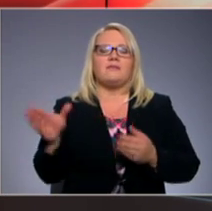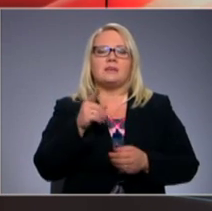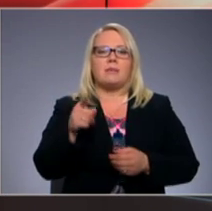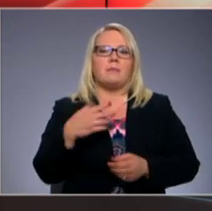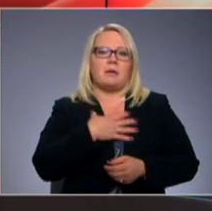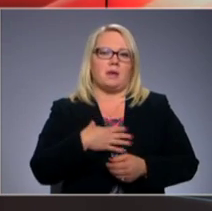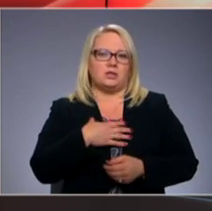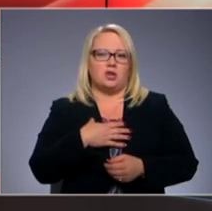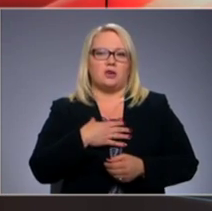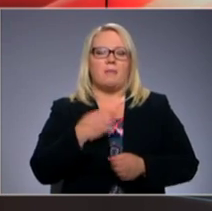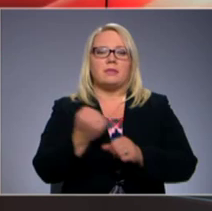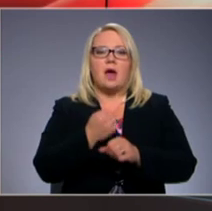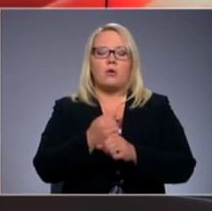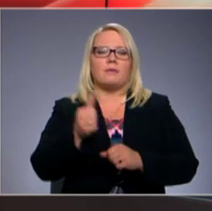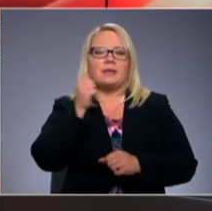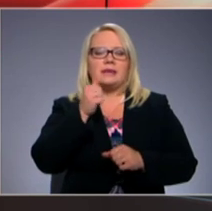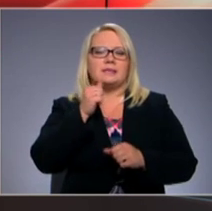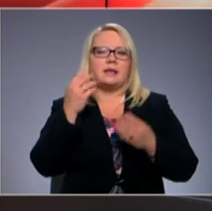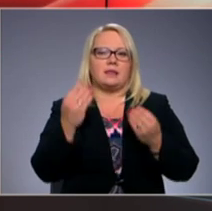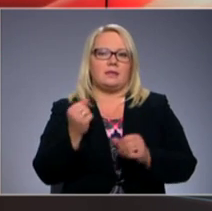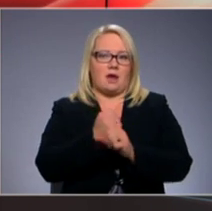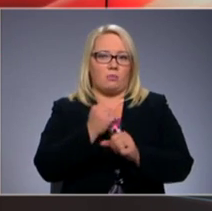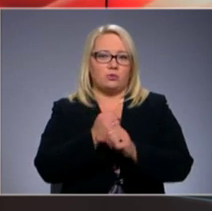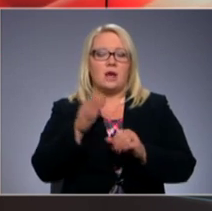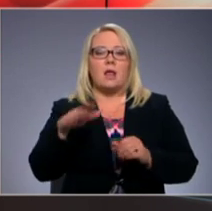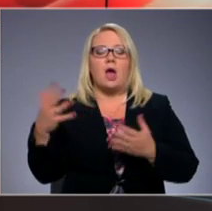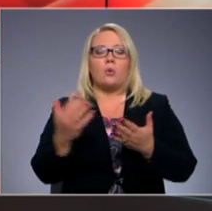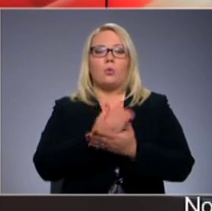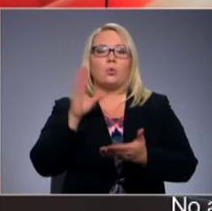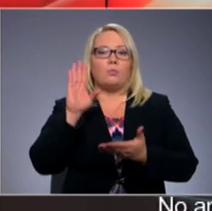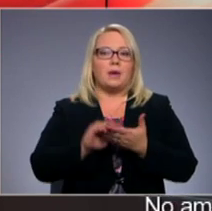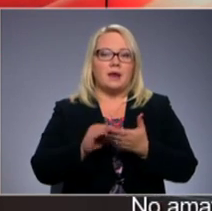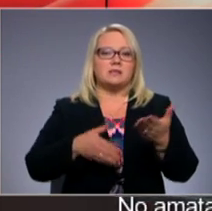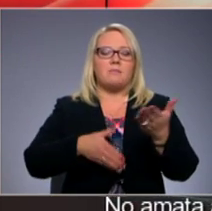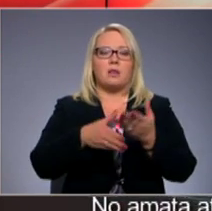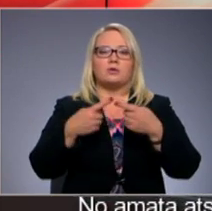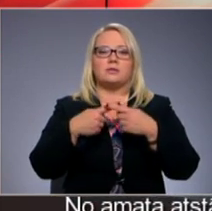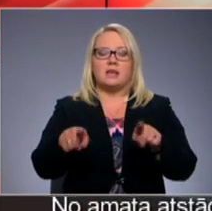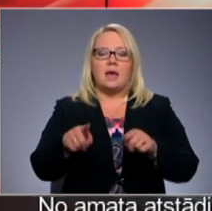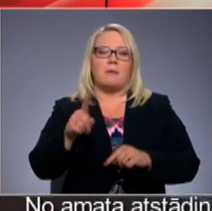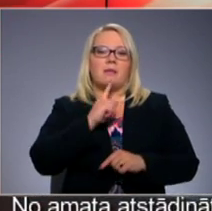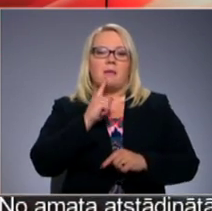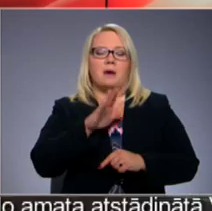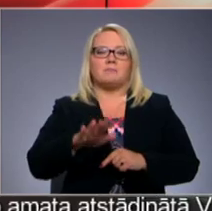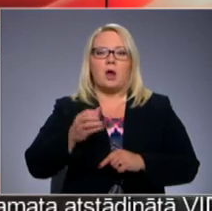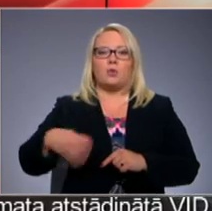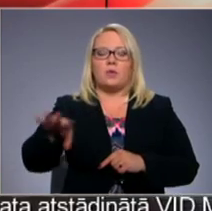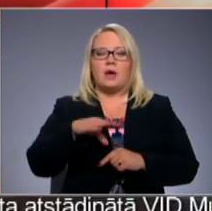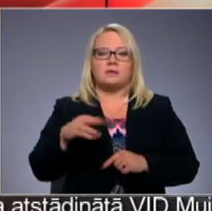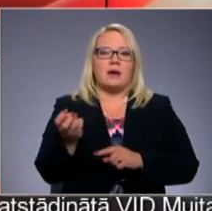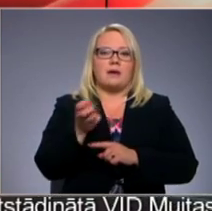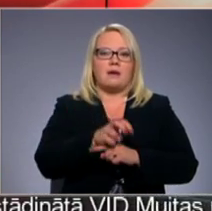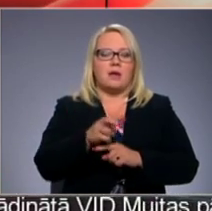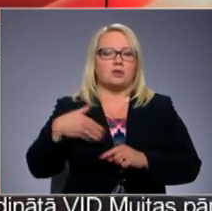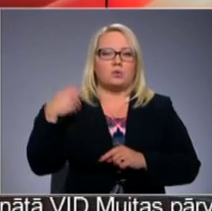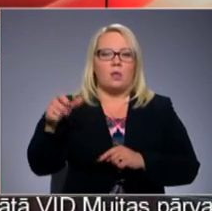visvairāk nepieciešama, darot pat visikdienišķākos darbus. Lai gūtu pieredzi, palīdzot citiem, šorīt Liepājas bērndārzā Zīļuks ieradās